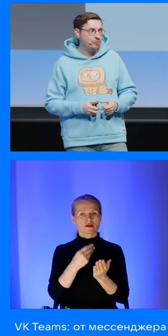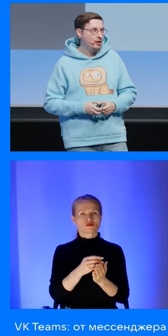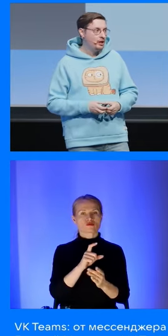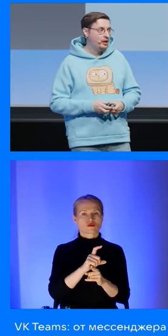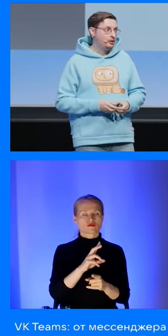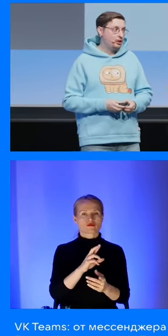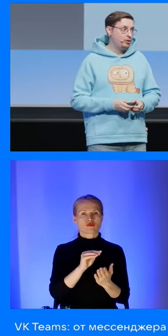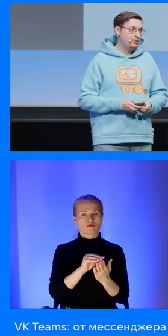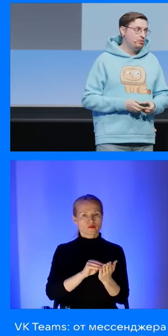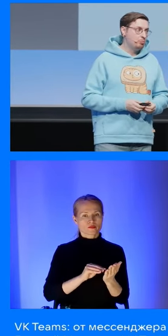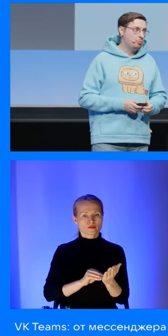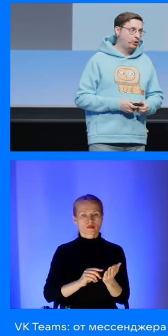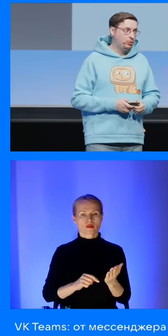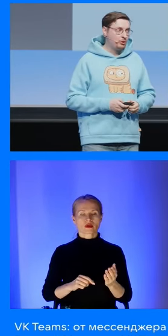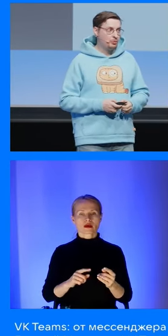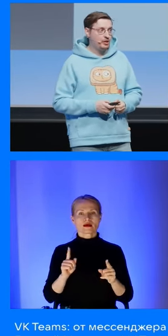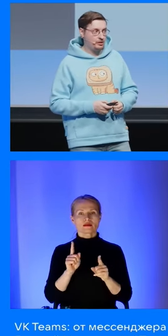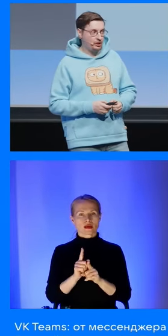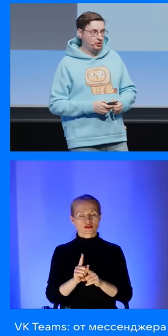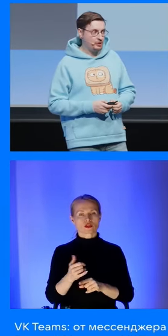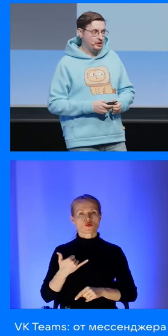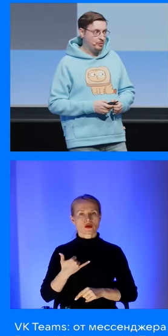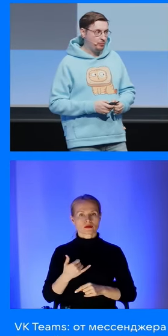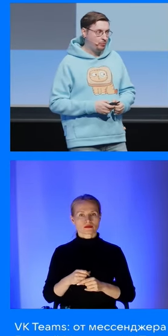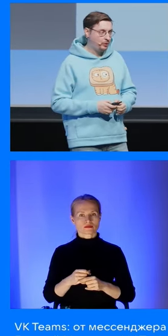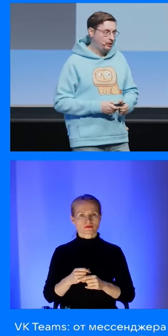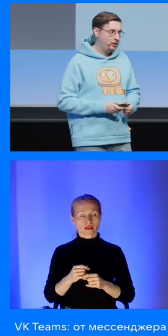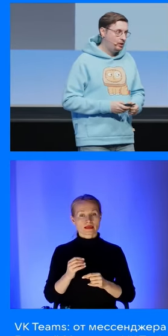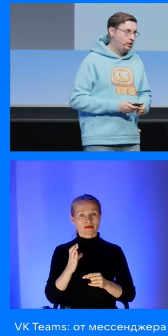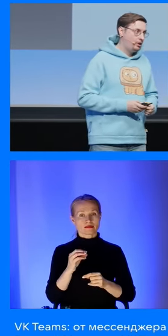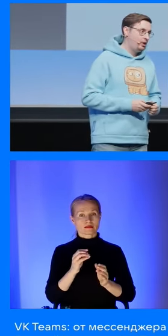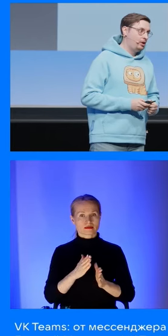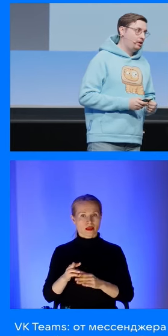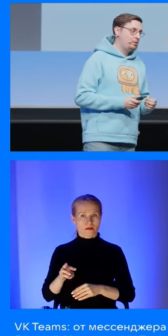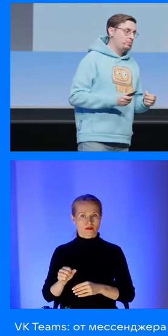куда звонить. Так и подобным образом и у нас организована система.